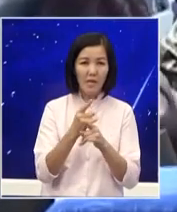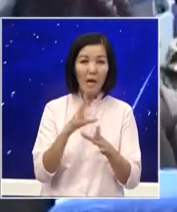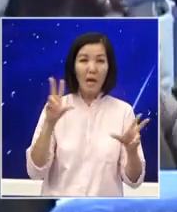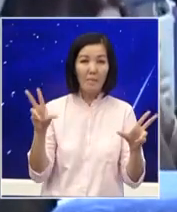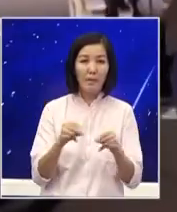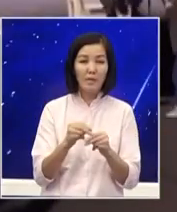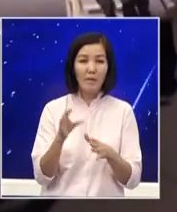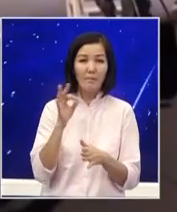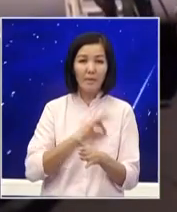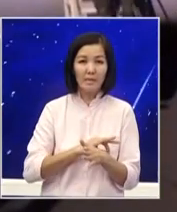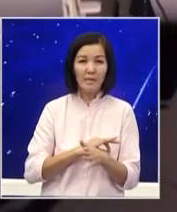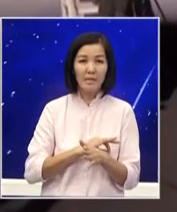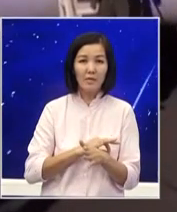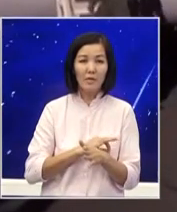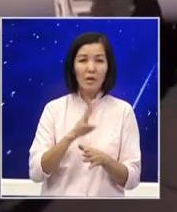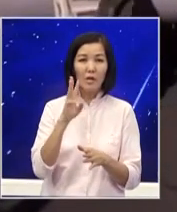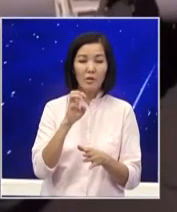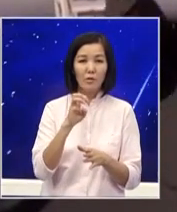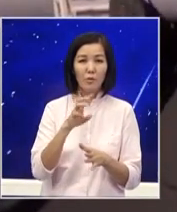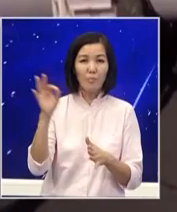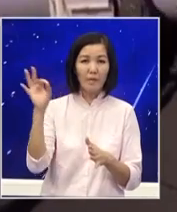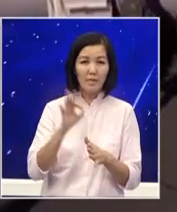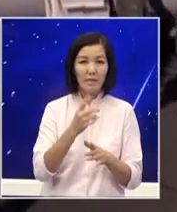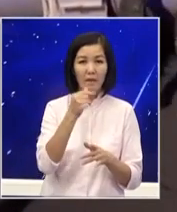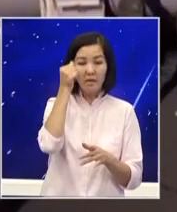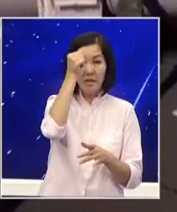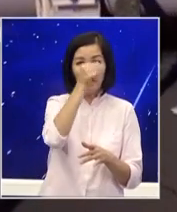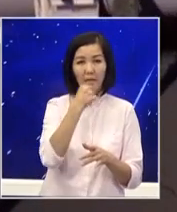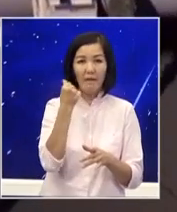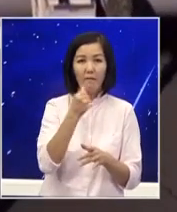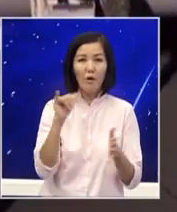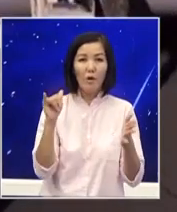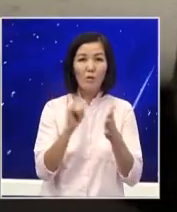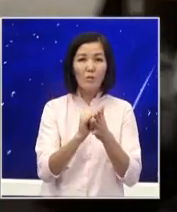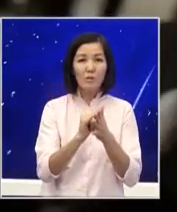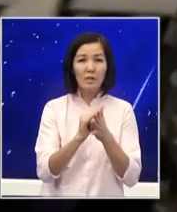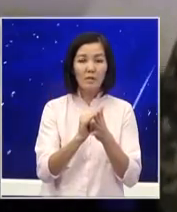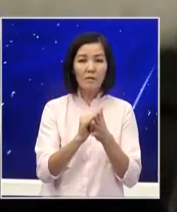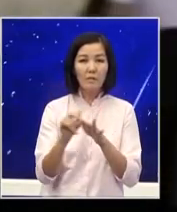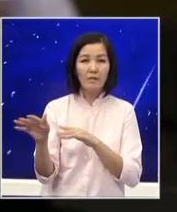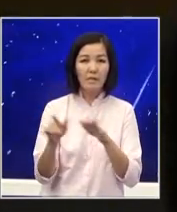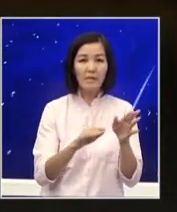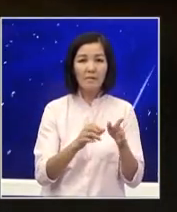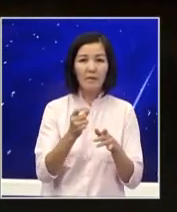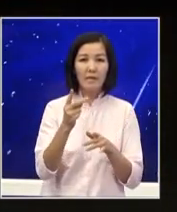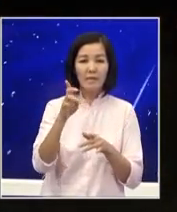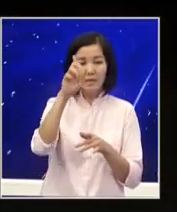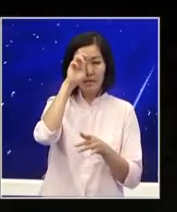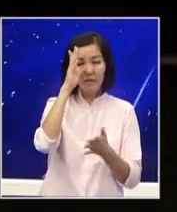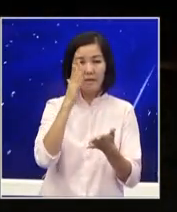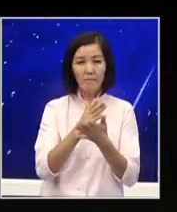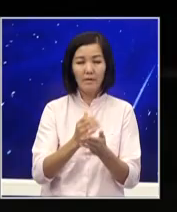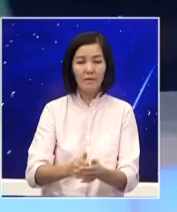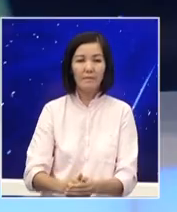гражданам прибыли от инвестиций до 300 процентов годовых установлено что финансовая пирамида действовала еще в нескольких странах